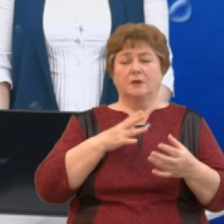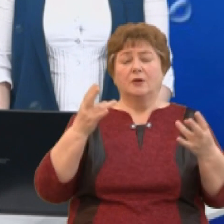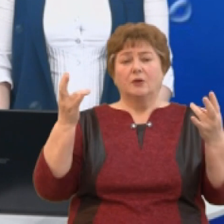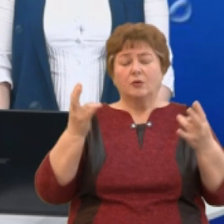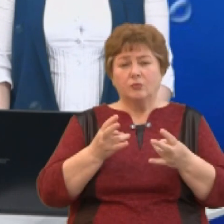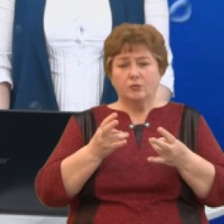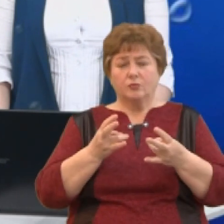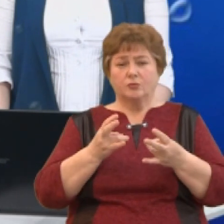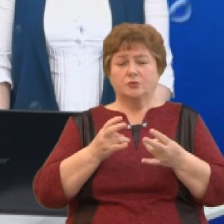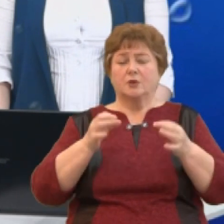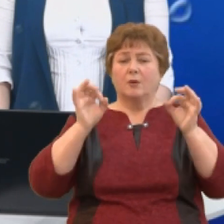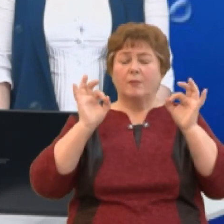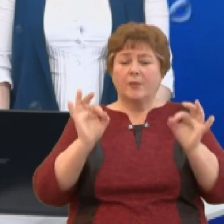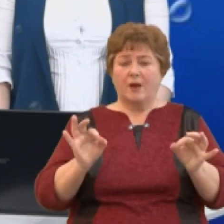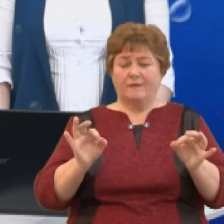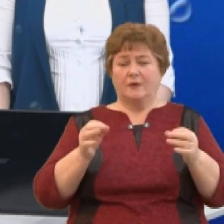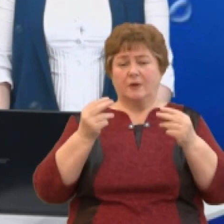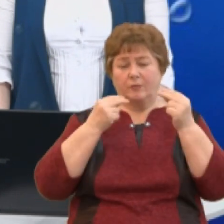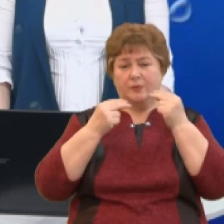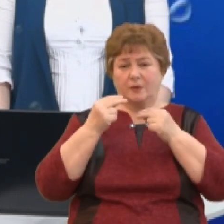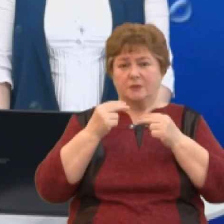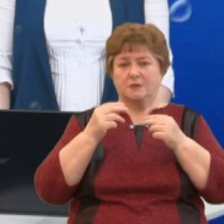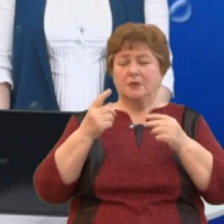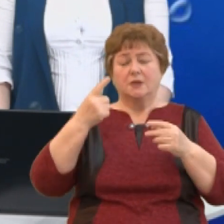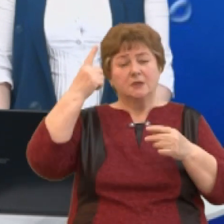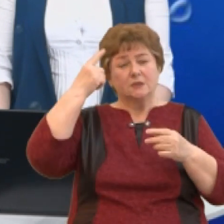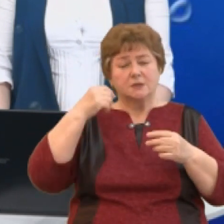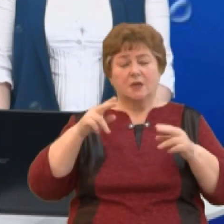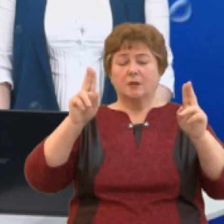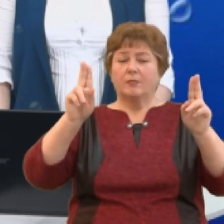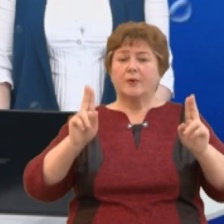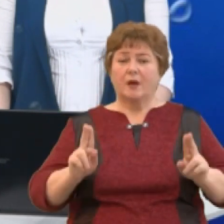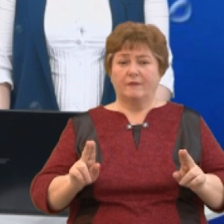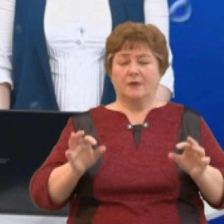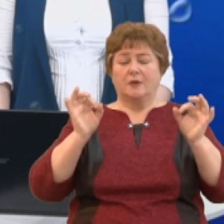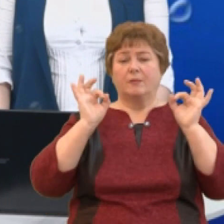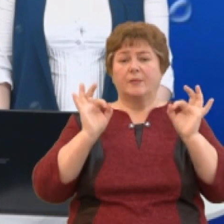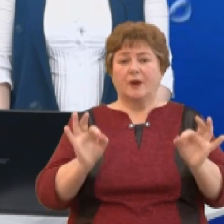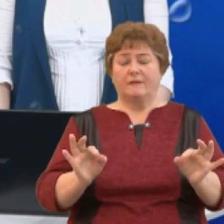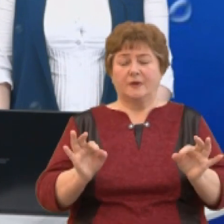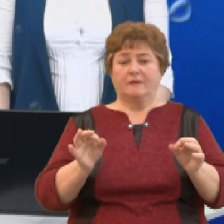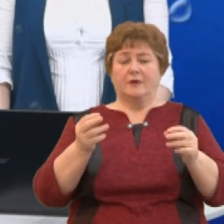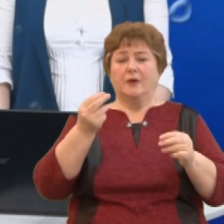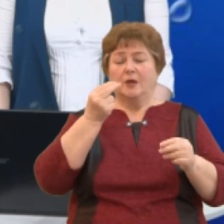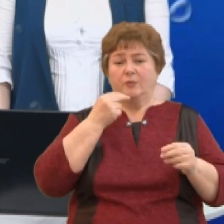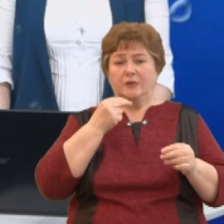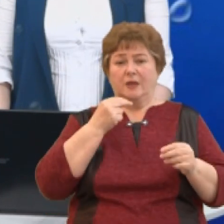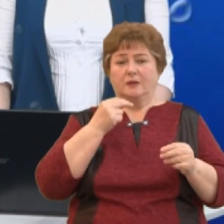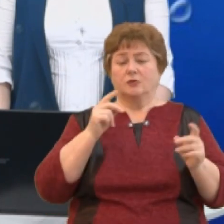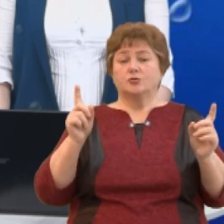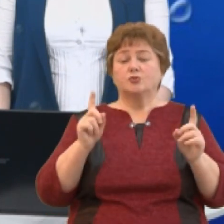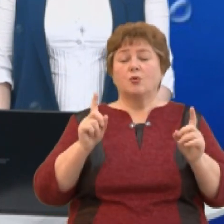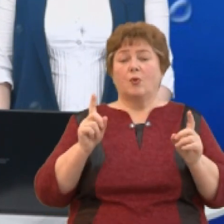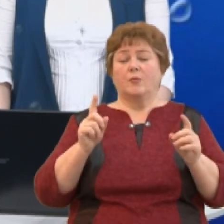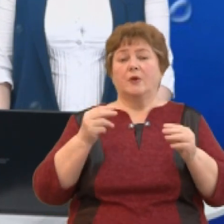необходимо не только правильно питаться, но и знать правила правильного питания,